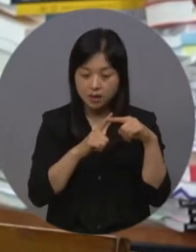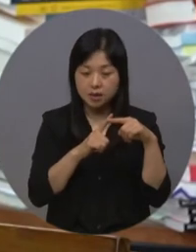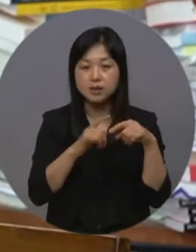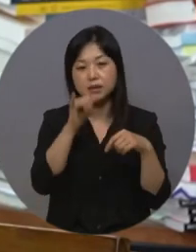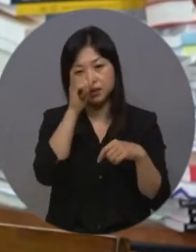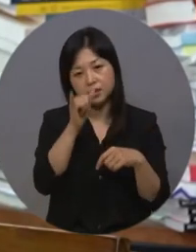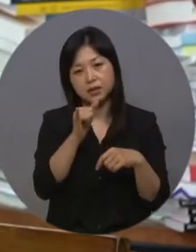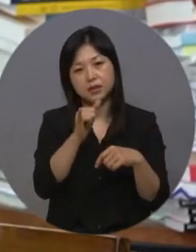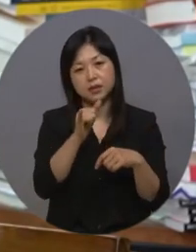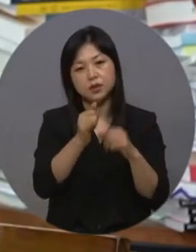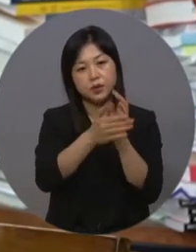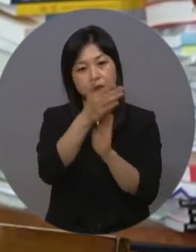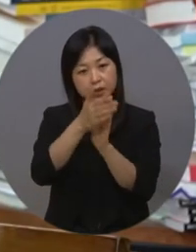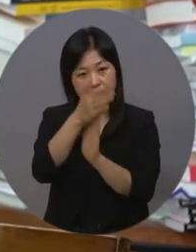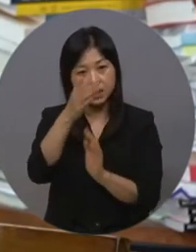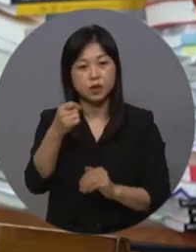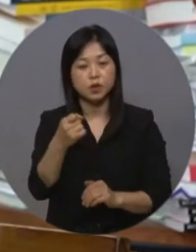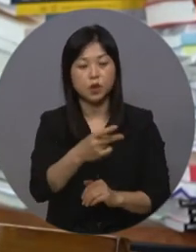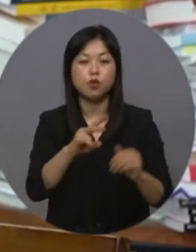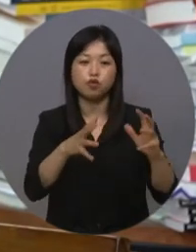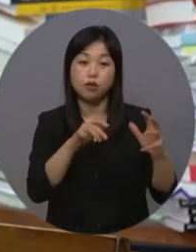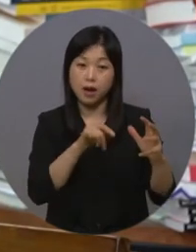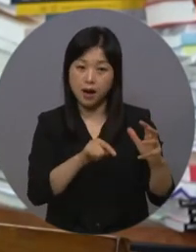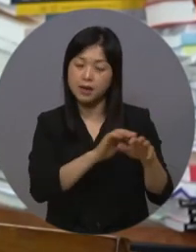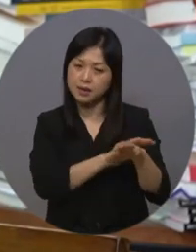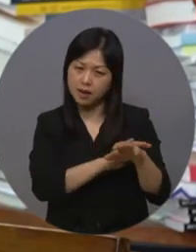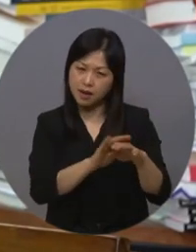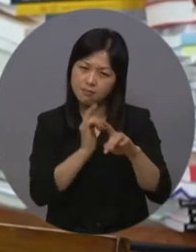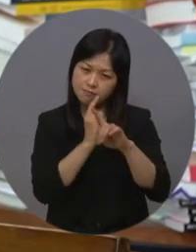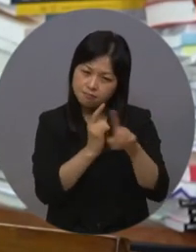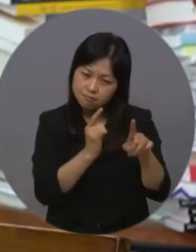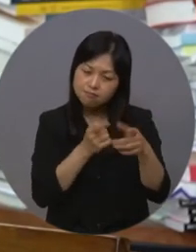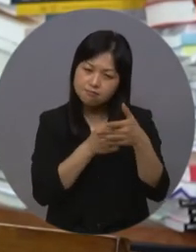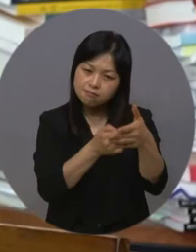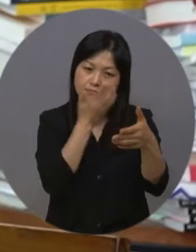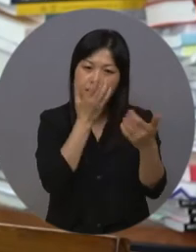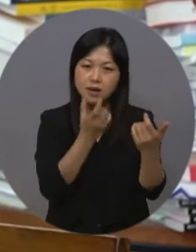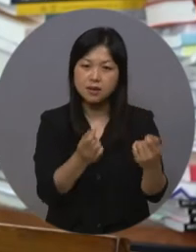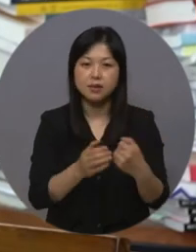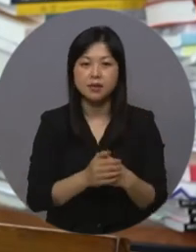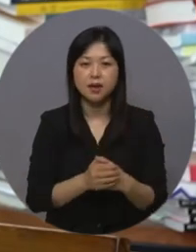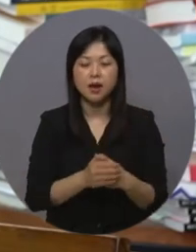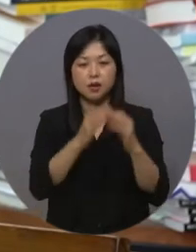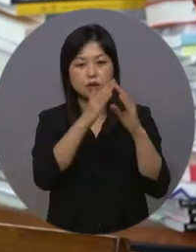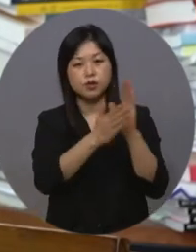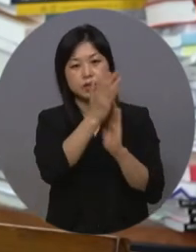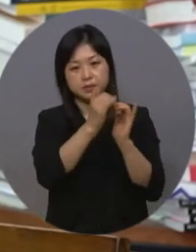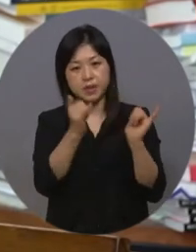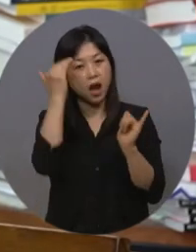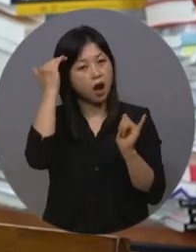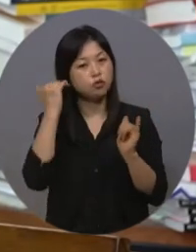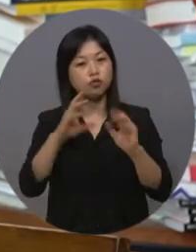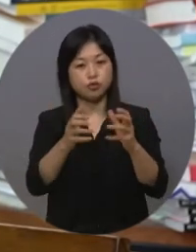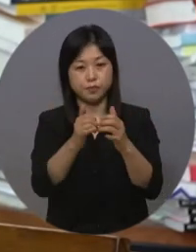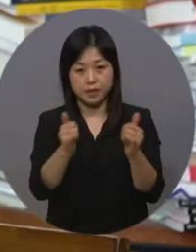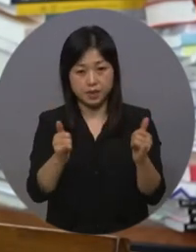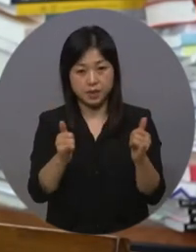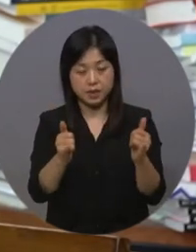그런 도시 또 국가가 잘 이겨내는 것 같습니다. 우리 전주 시민들, 대한민국 국민들은 가장